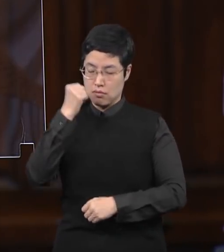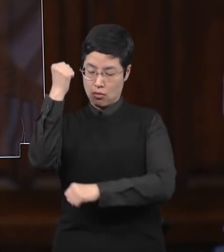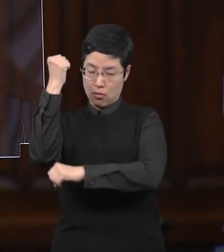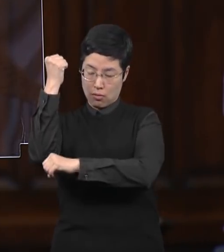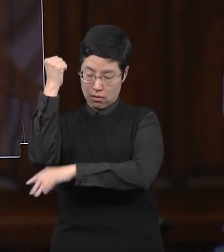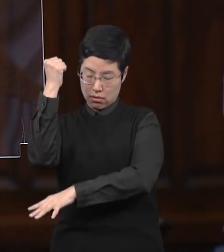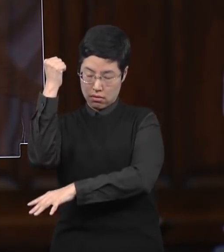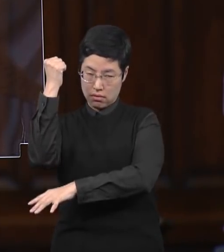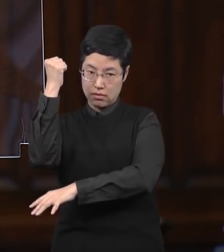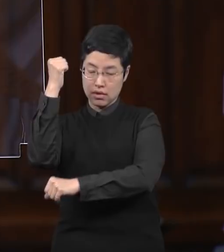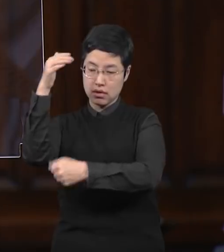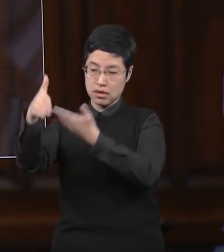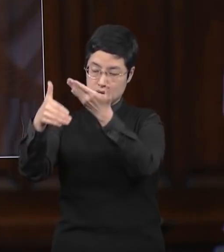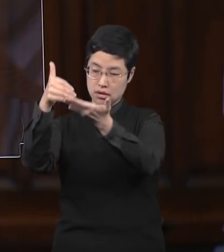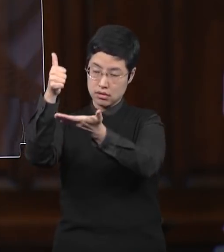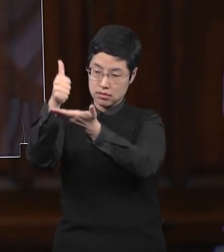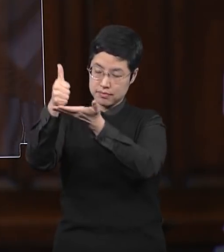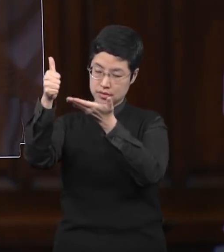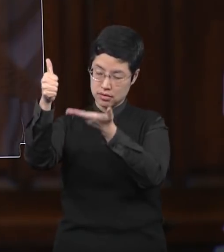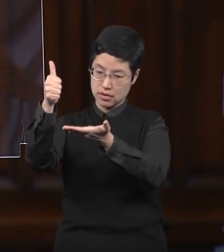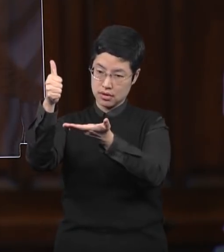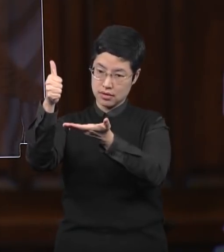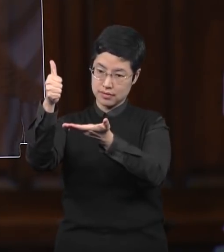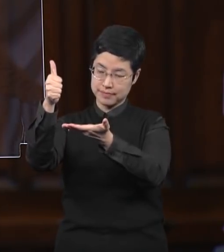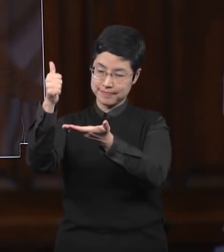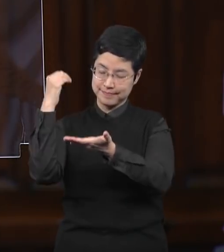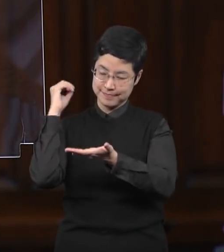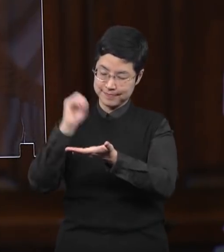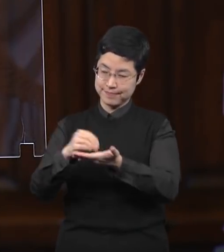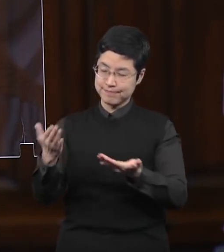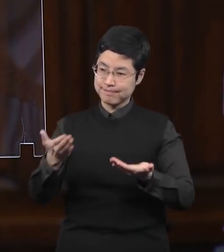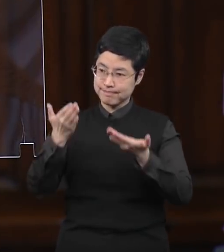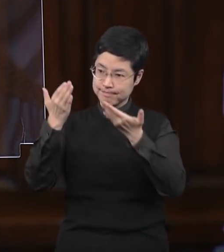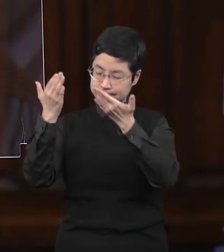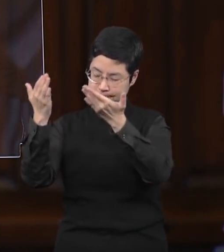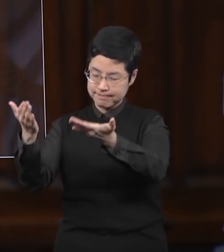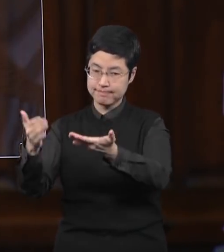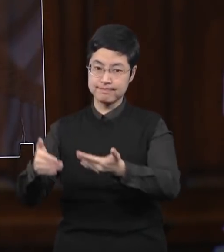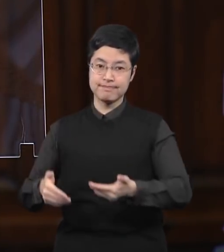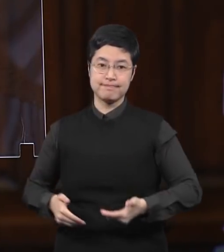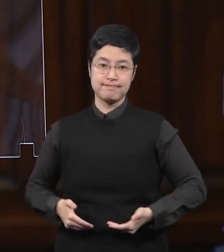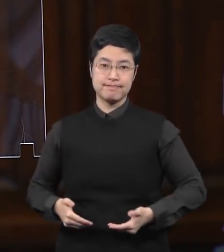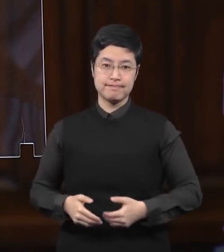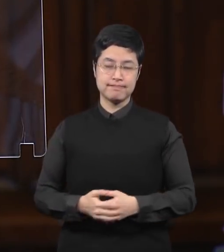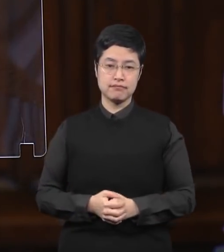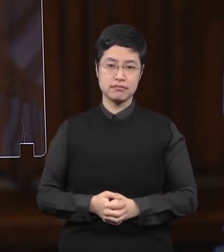원천이신 하느님께 돌려드려야 하는 시간입니다.